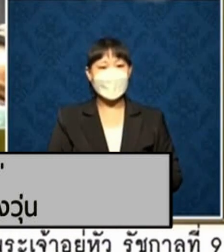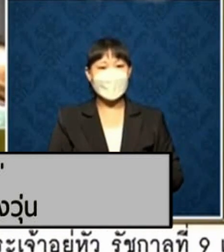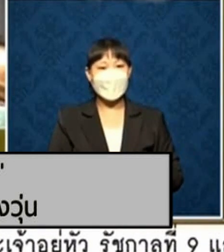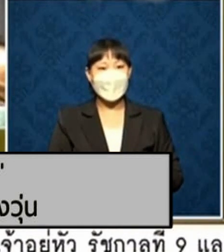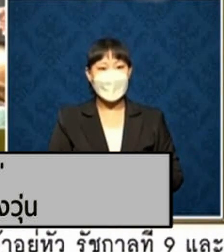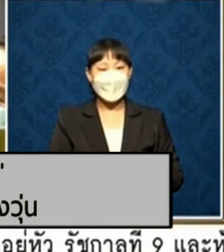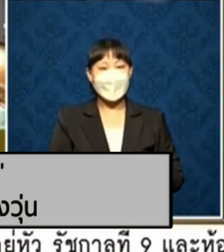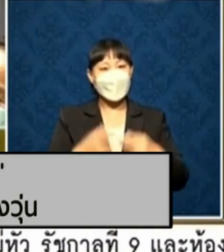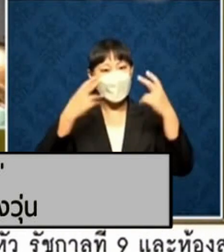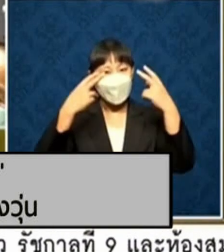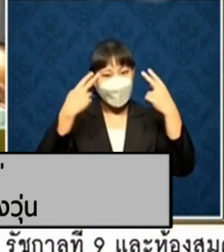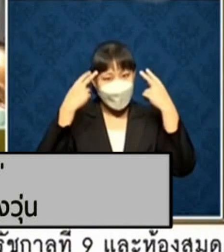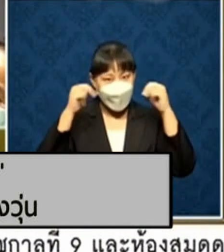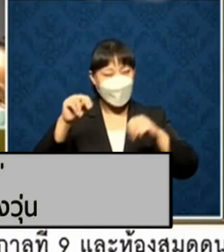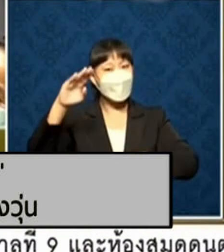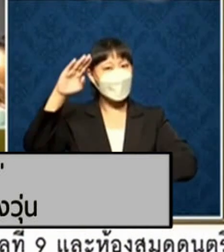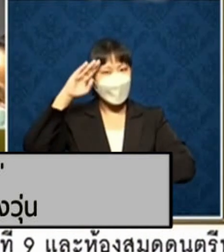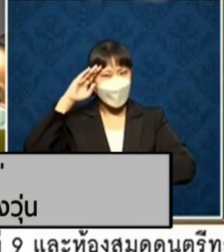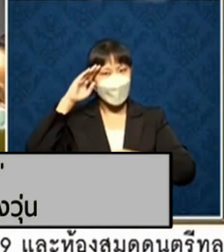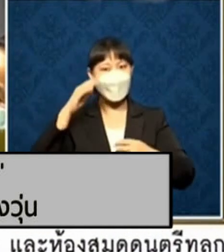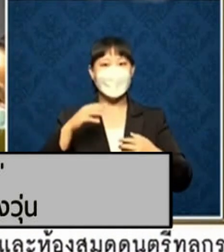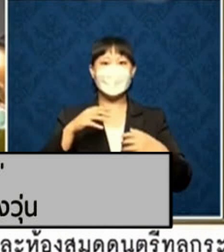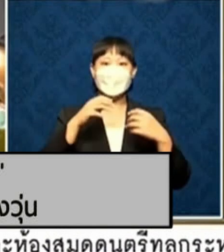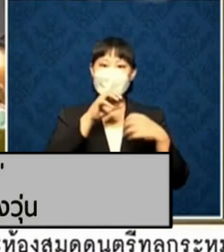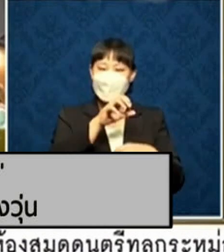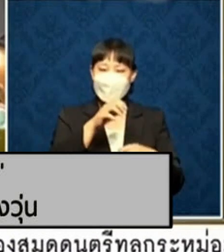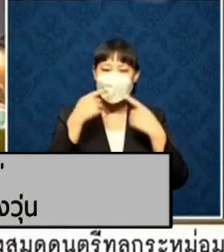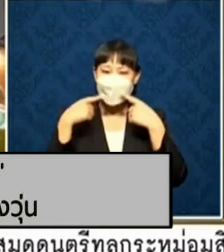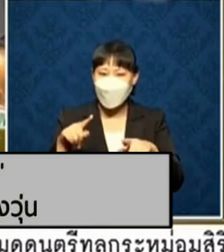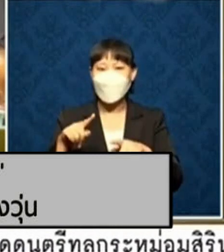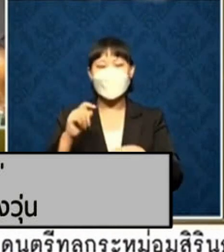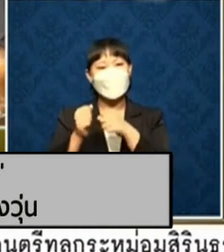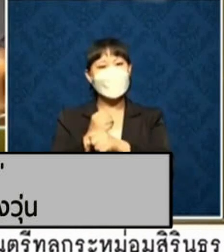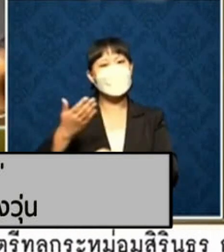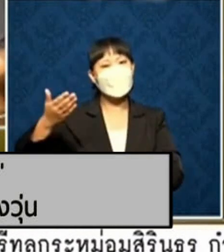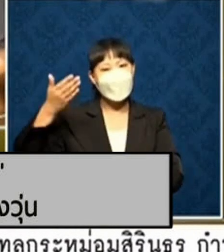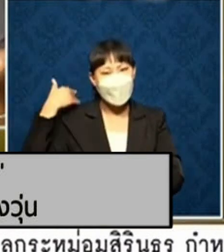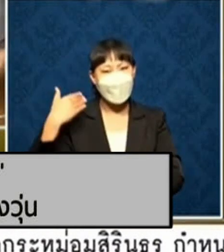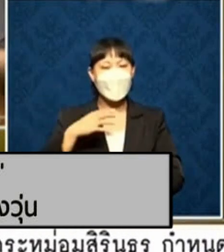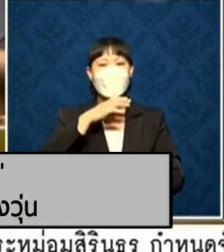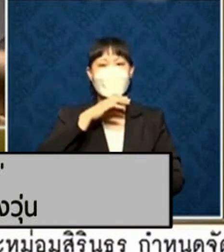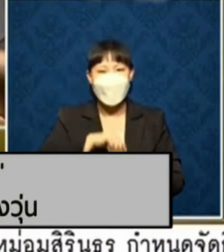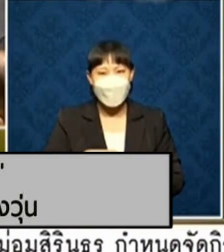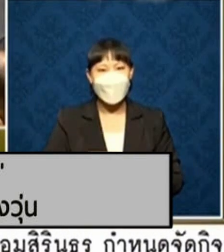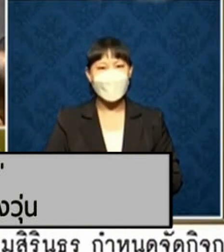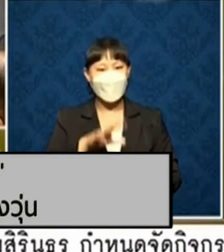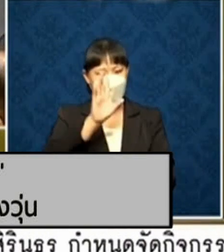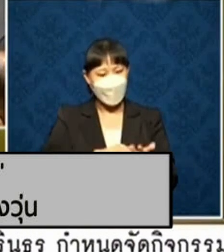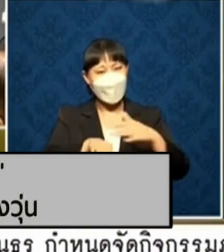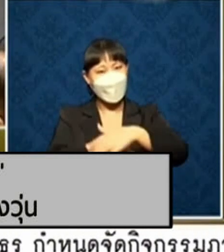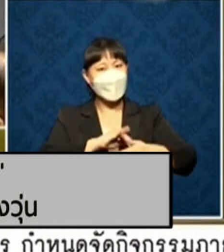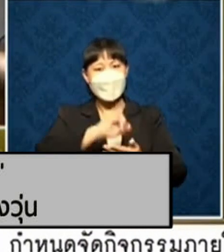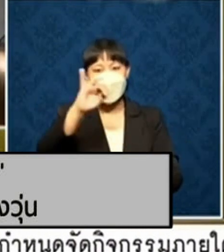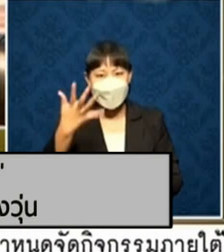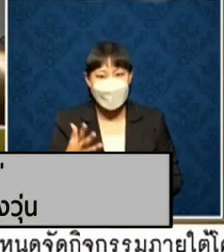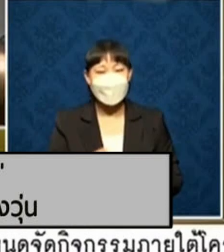ที่พลเอกประยุทธ์ตอบสภาตั้งแต่ปีที่แล้วค่ะเป็นเรื่องเก่าแล้วก็เป็นข้อมูลที่ไม่ถูกต้องดิฉันก็จะชี้แจงเหมือนกันเพราะว่